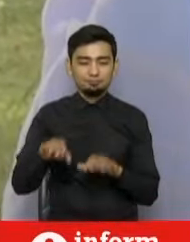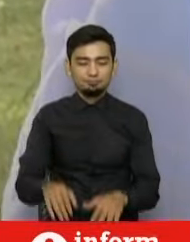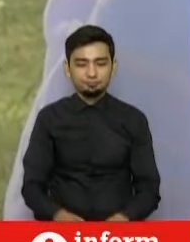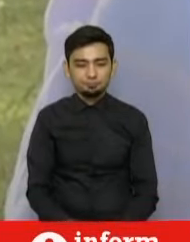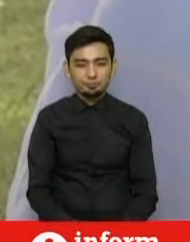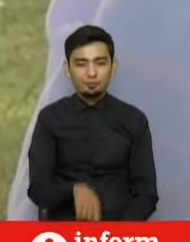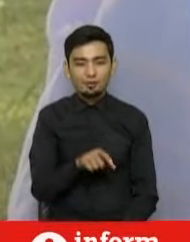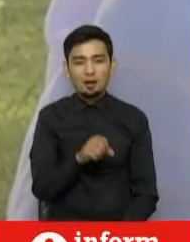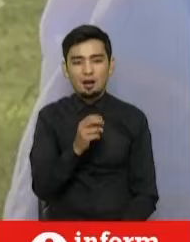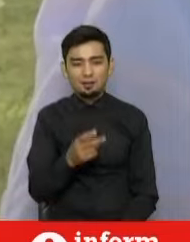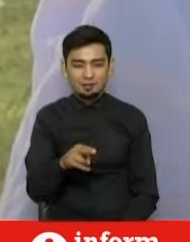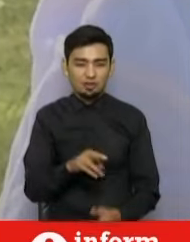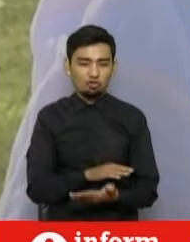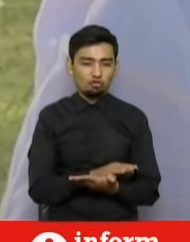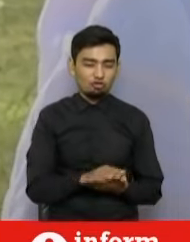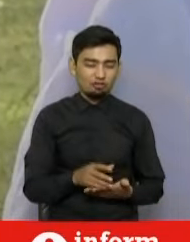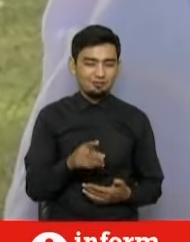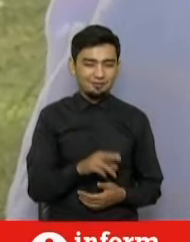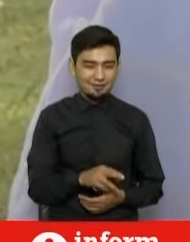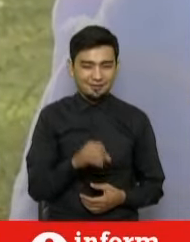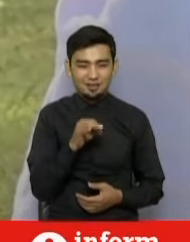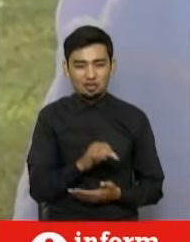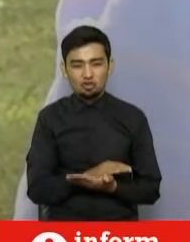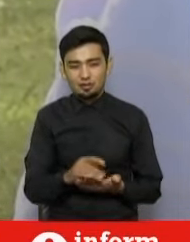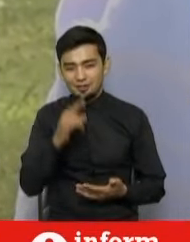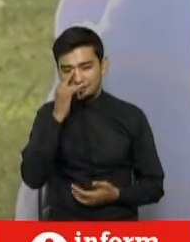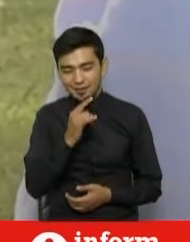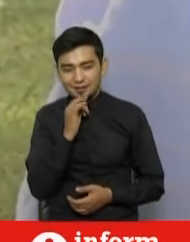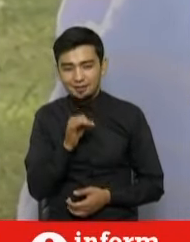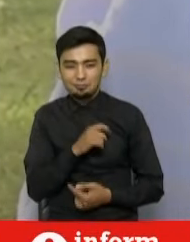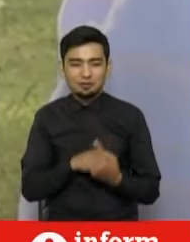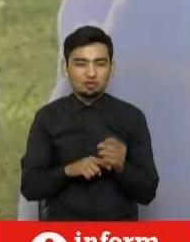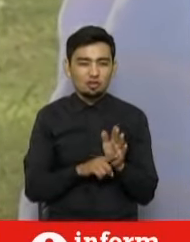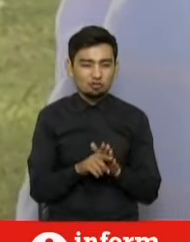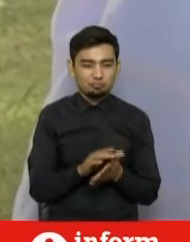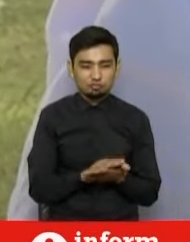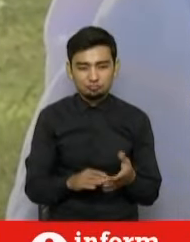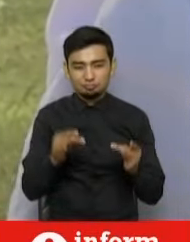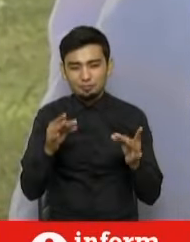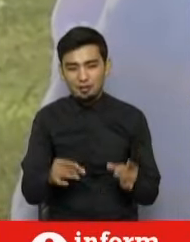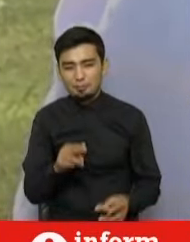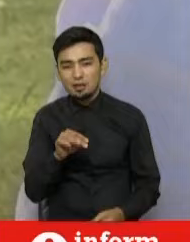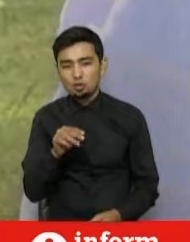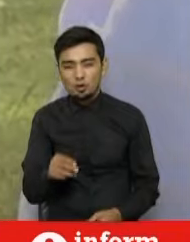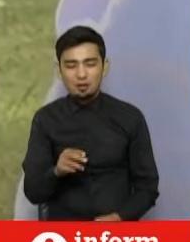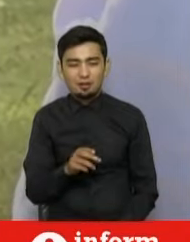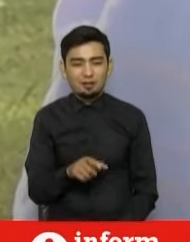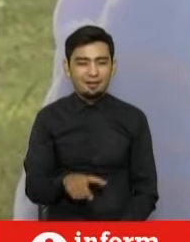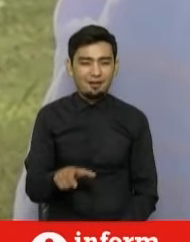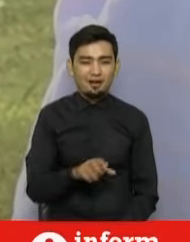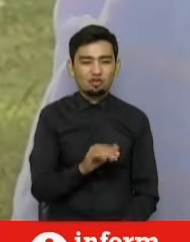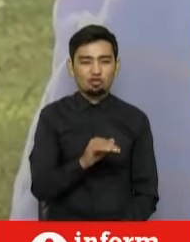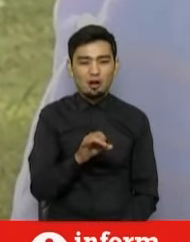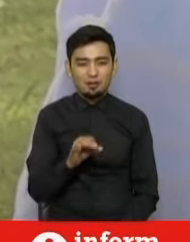акция экологиялык. В рамках акции «Таза Казахстан» мы начали убирать все мешкотары с песком с берегов реки Жайык. У нас есть